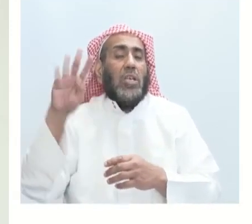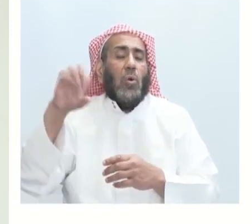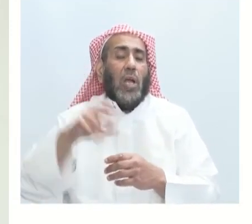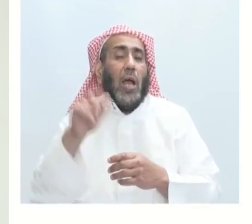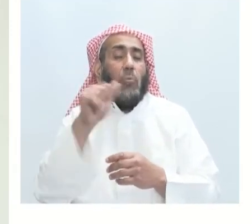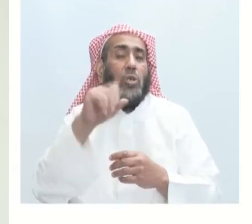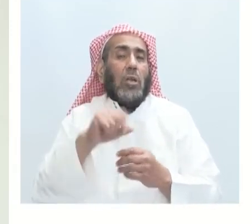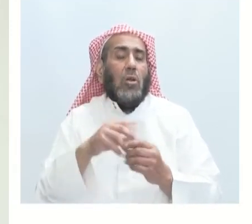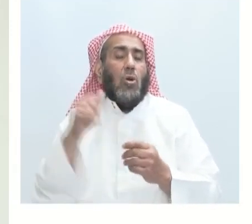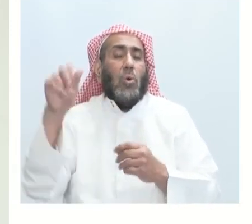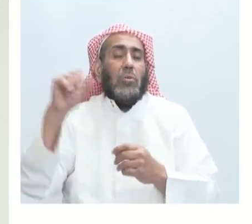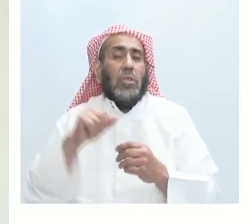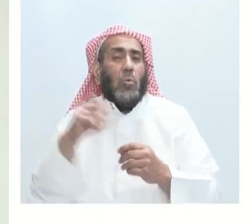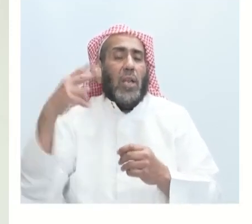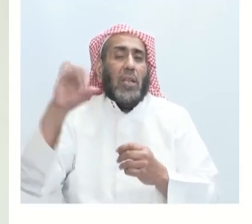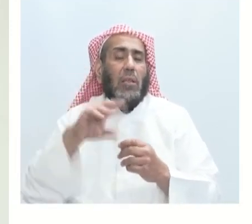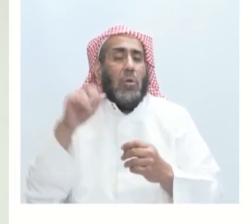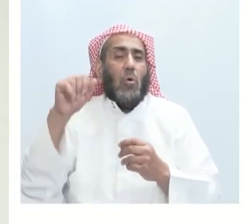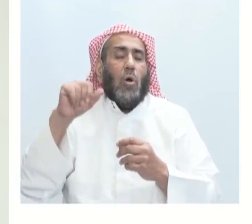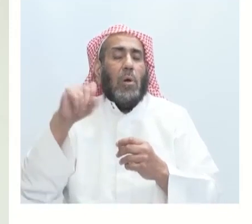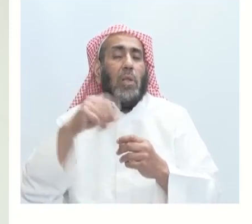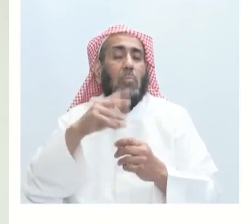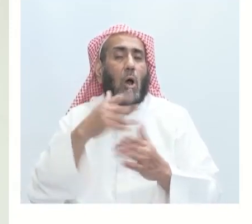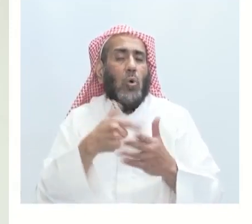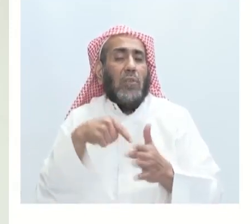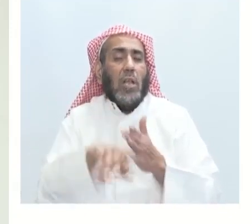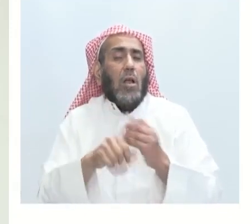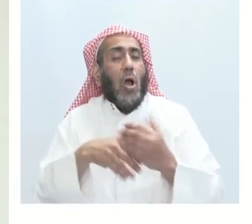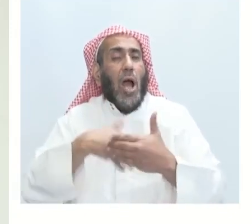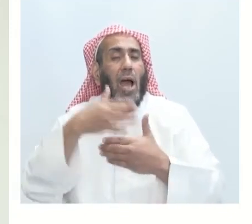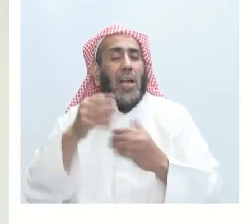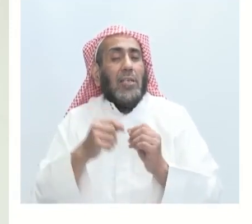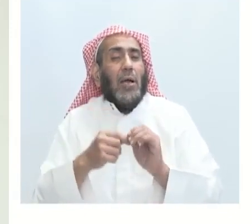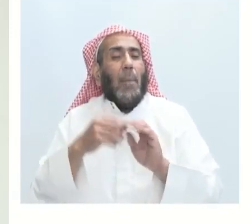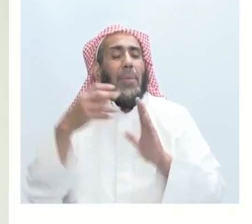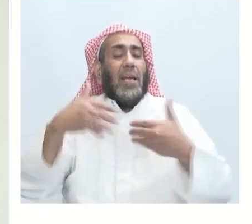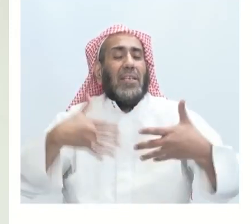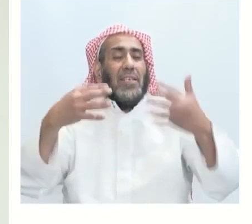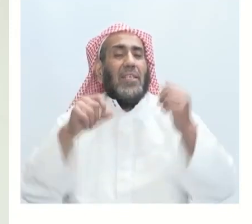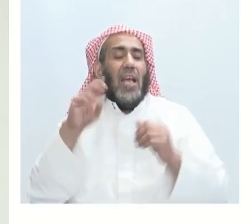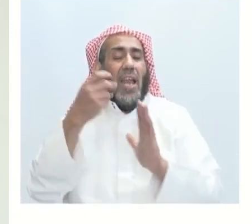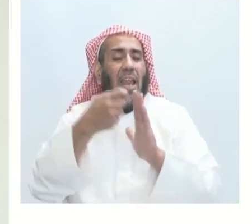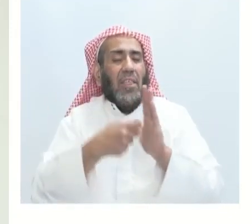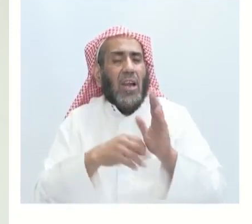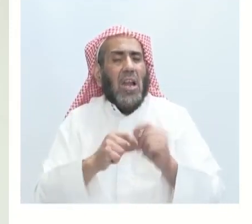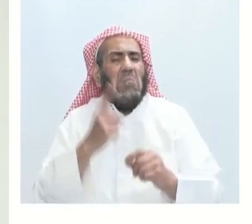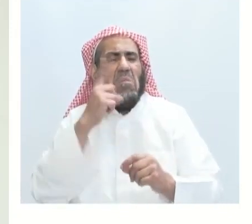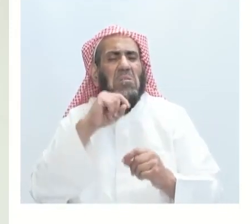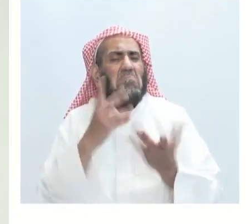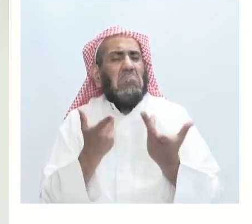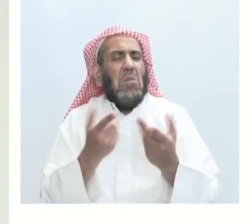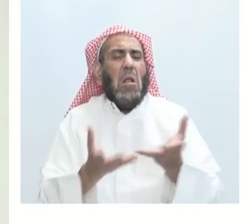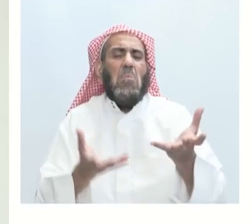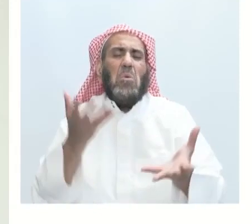ابو شقره وادوس ونذير العظمه ومحمد الماغوط في هذه المرحله خرج ما عرف بقصيده النثر التي لا تلتزم